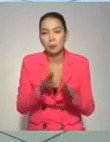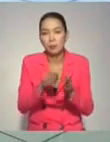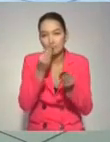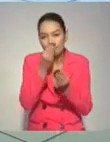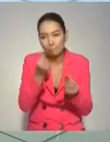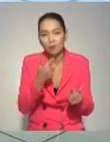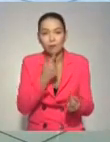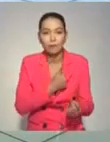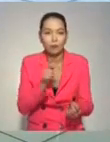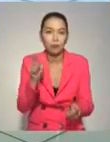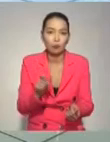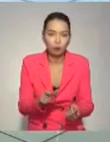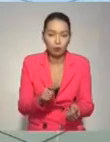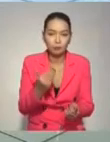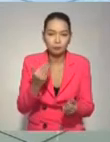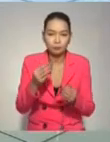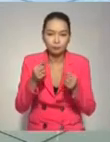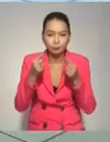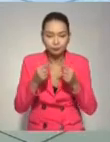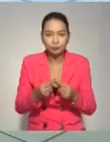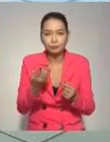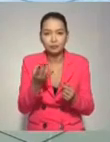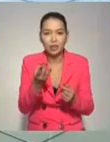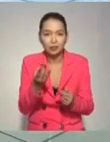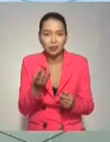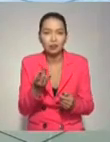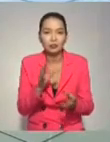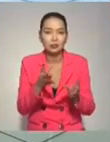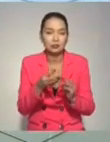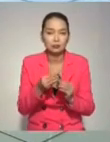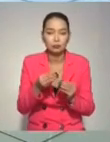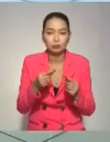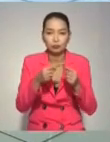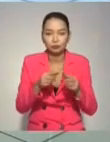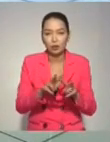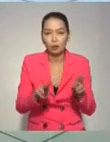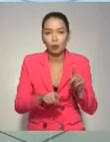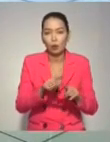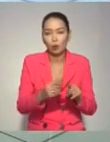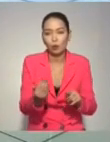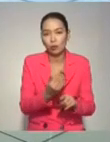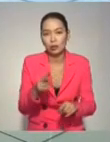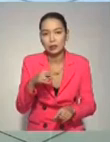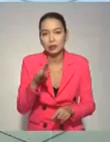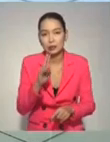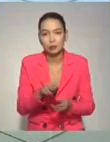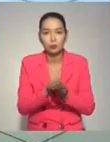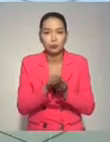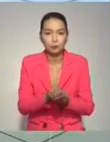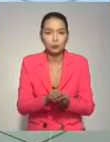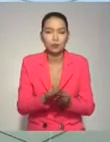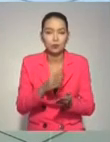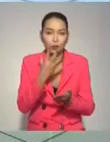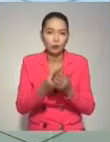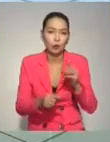Их принадлежность подтвердила экспертиза, а анализы также совпали с ДНК родственников. Похоронная процессия пройдет в родном